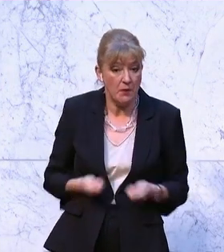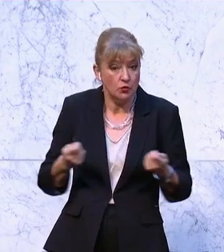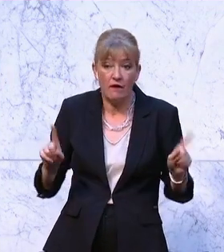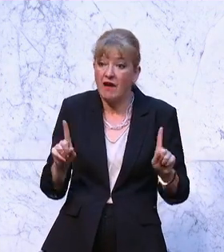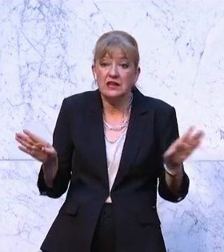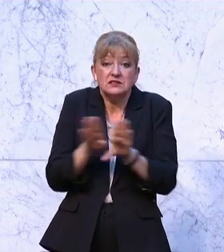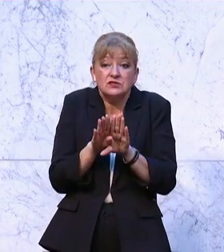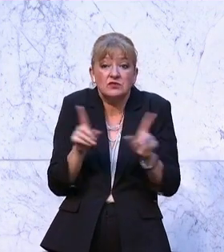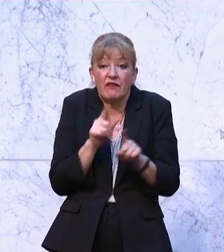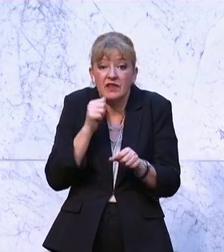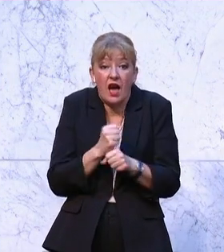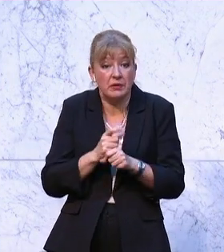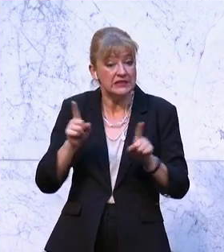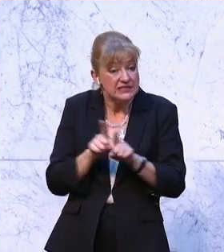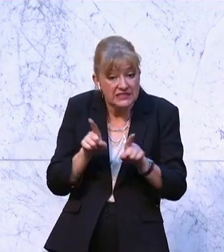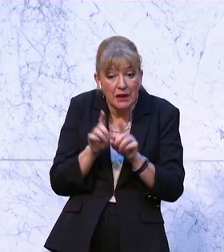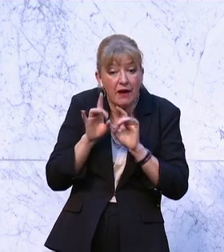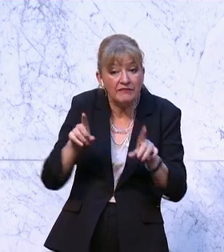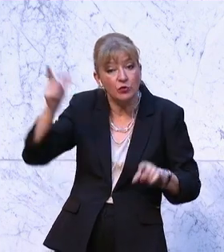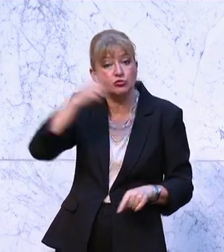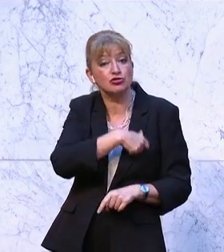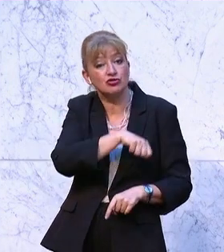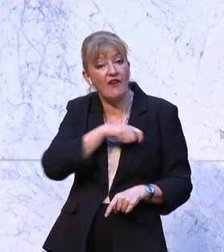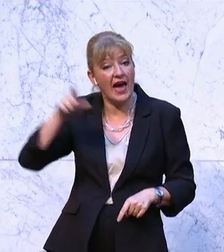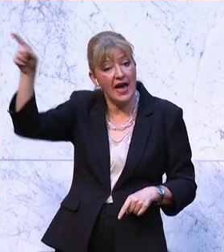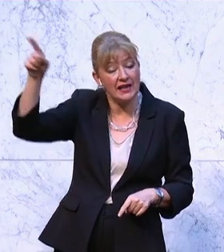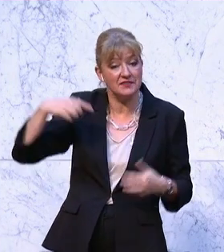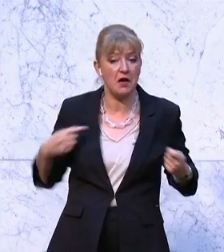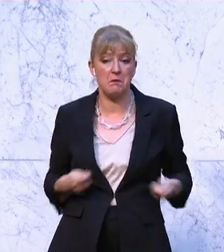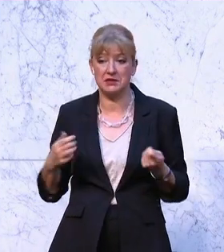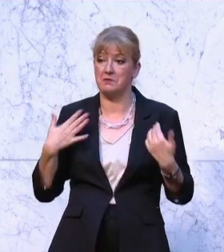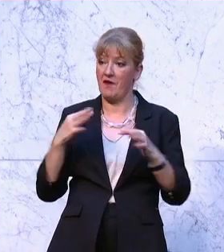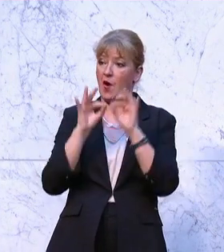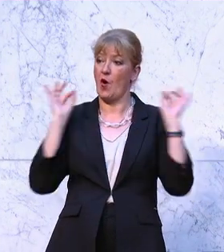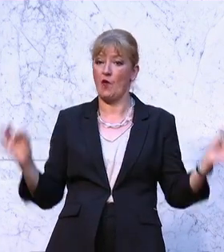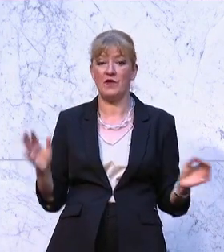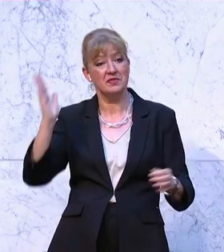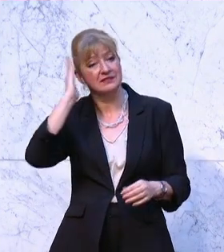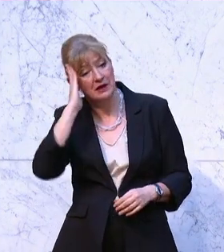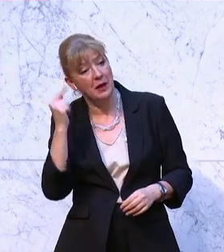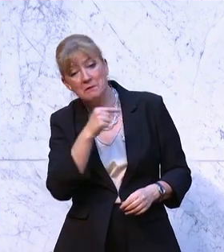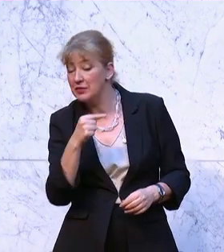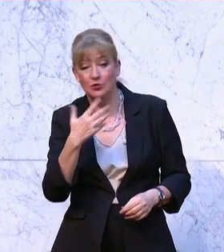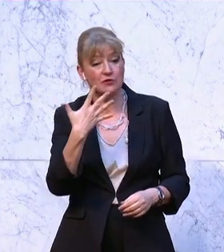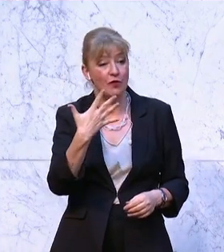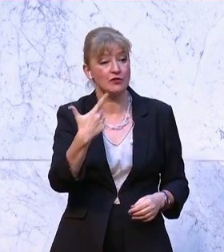arbeiten durften. Beim selben Virus in der Schweiz waren die Betriebe geöffnet. Da war das Nächtigungsminus zwischen